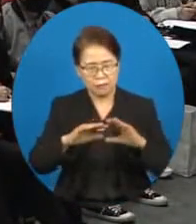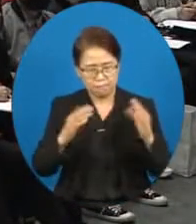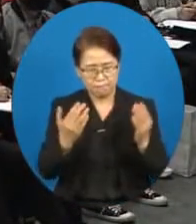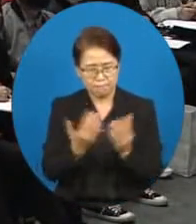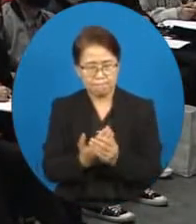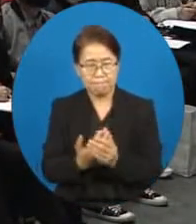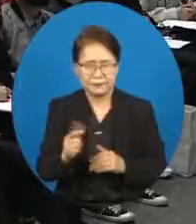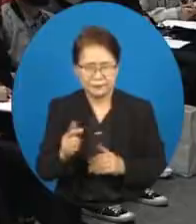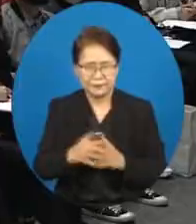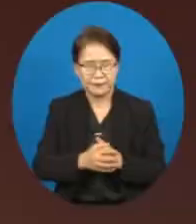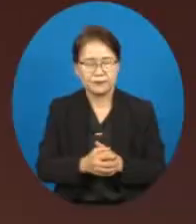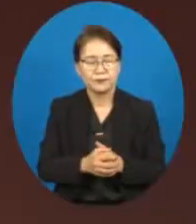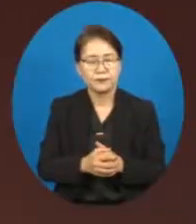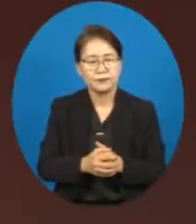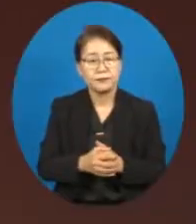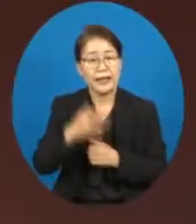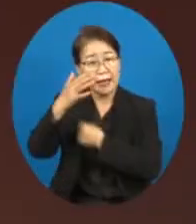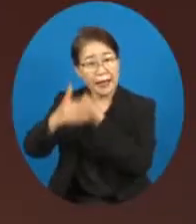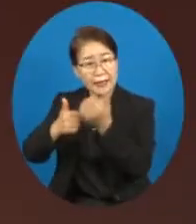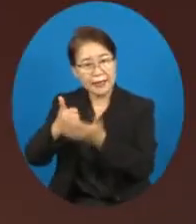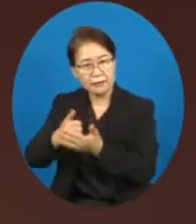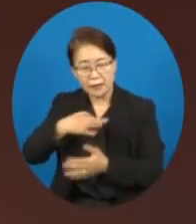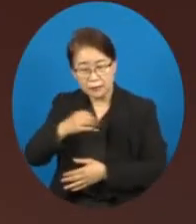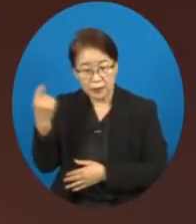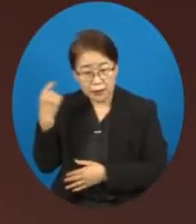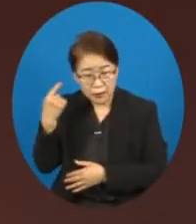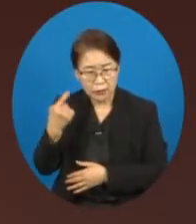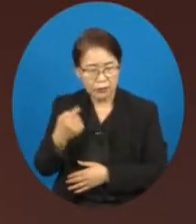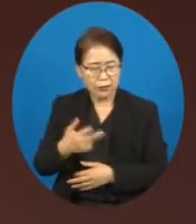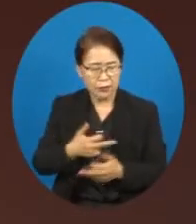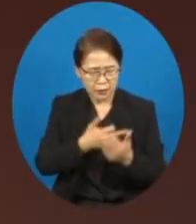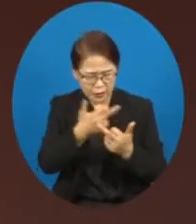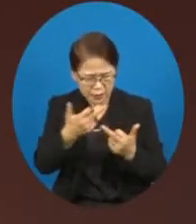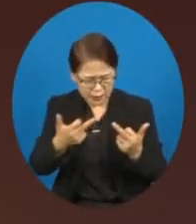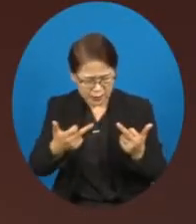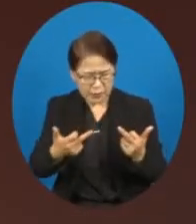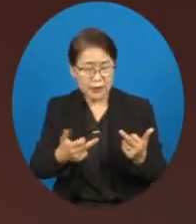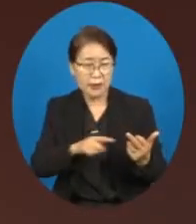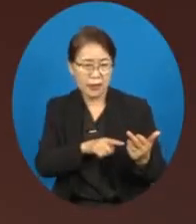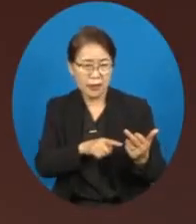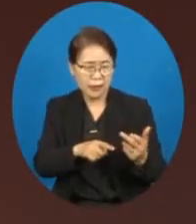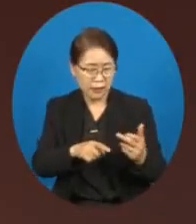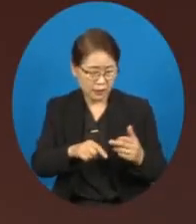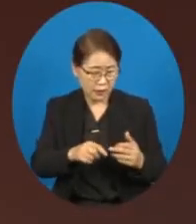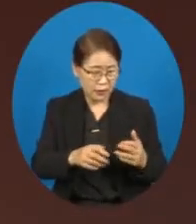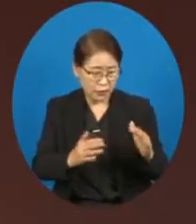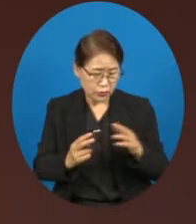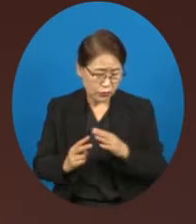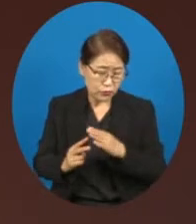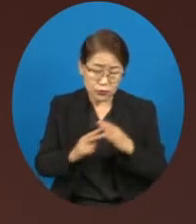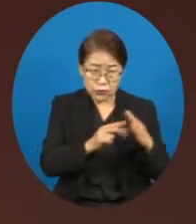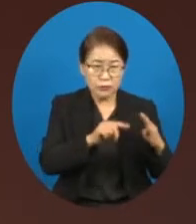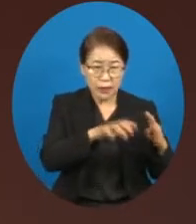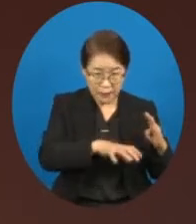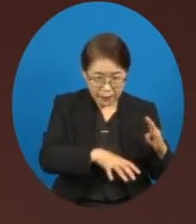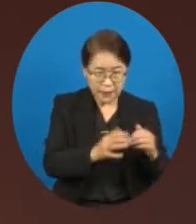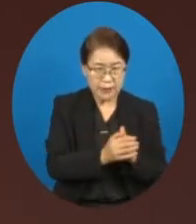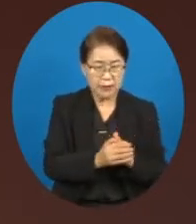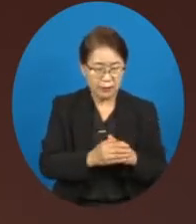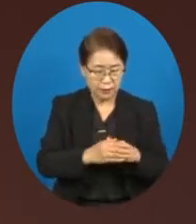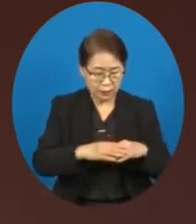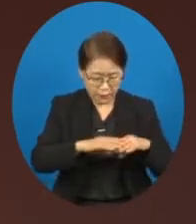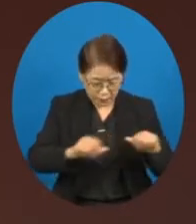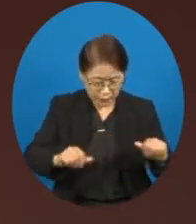완성되었습니다. 이렇게 하나님의 음성을 듣고 근사나 수르바벨 앞에서 평지가 되리라. 은총, 은총이